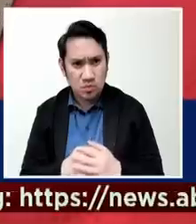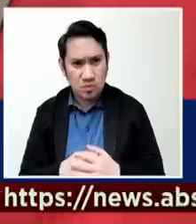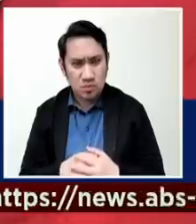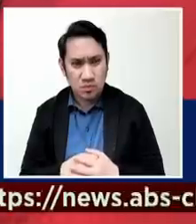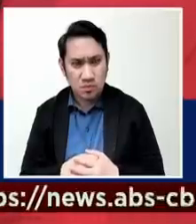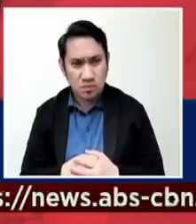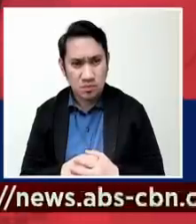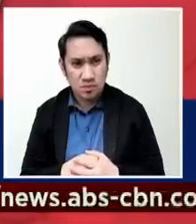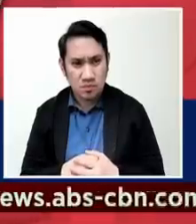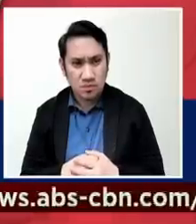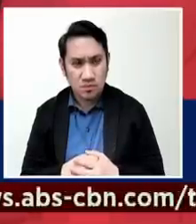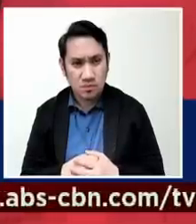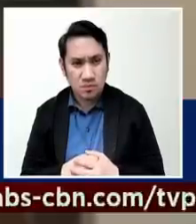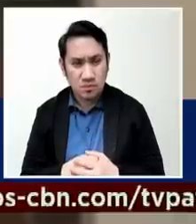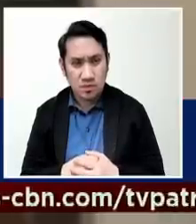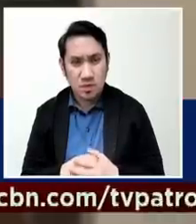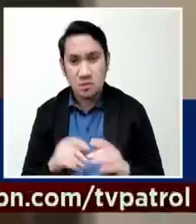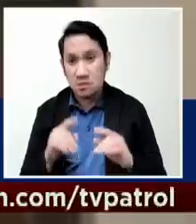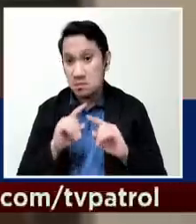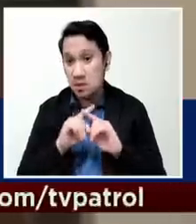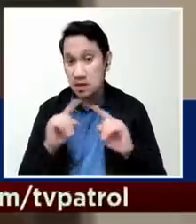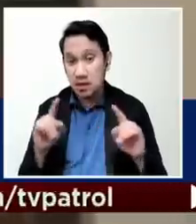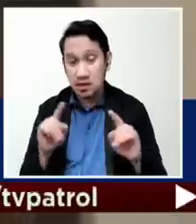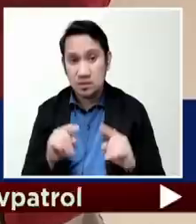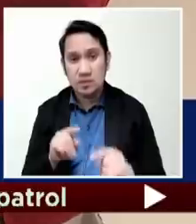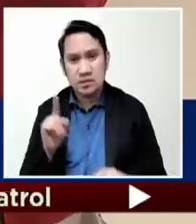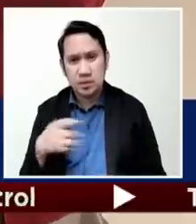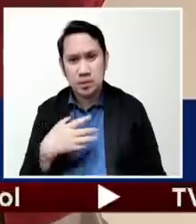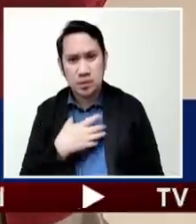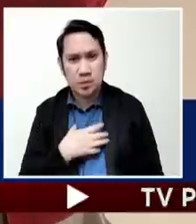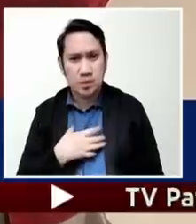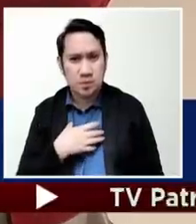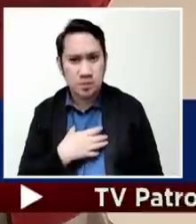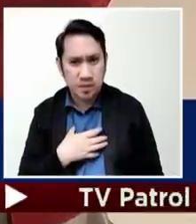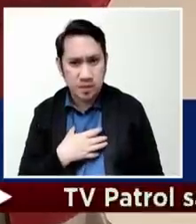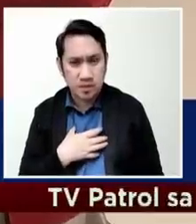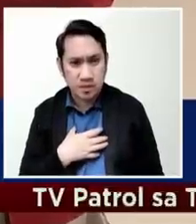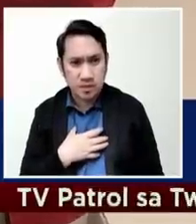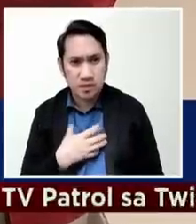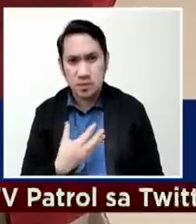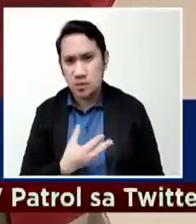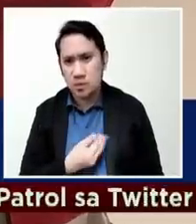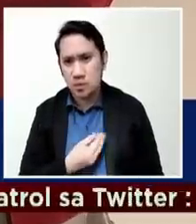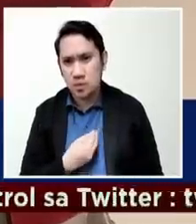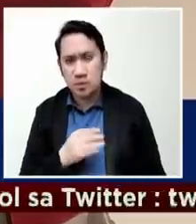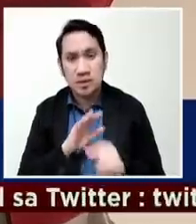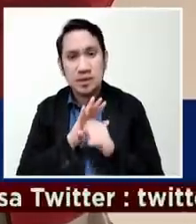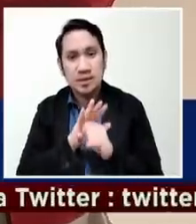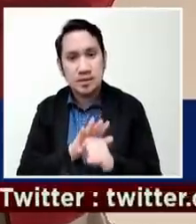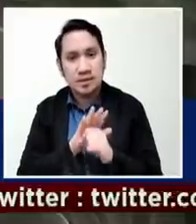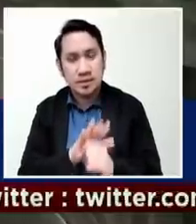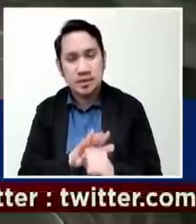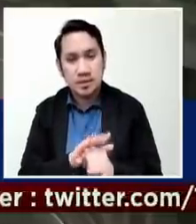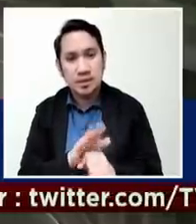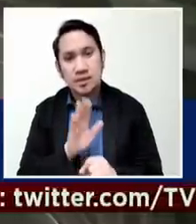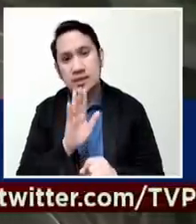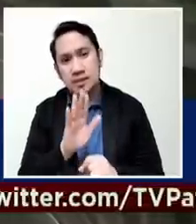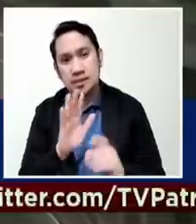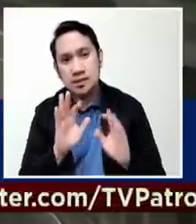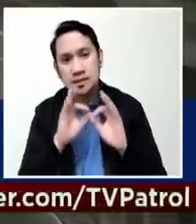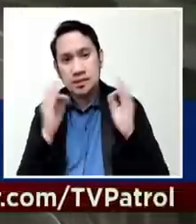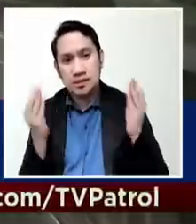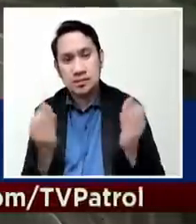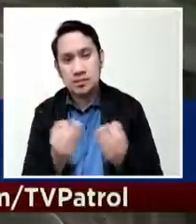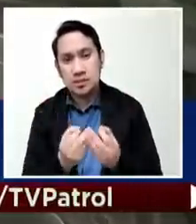eh. Pero higit sa lahat, ang daing ni Mang Manny ay ang kaba at stress na idinulot sa pamilya ng